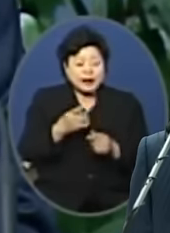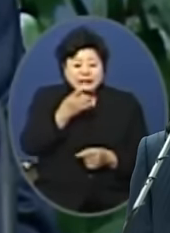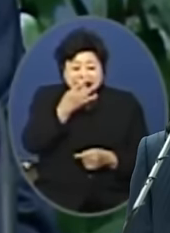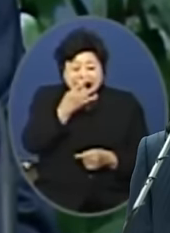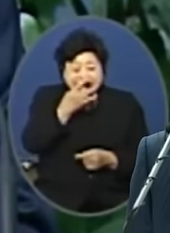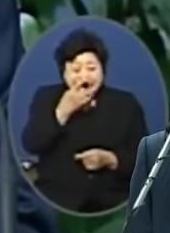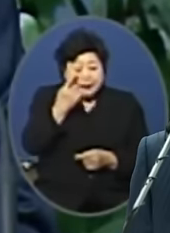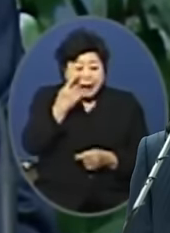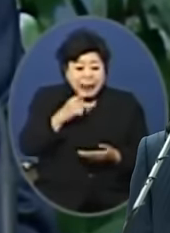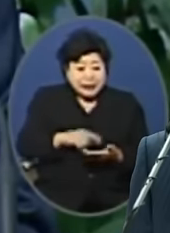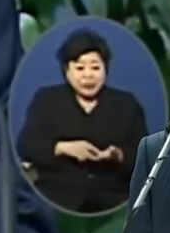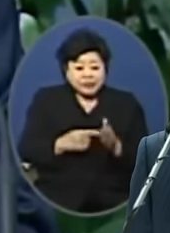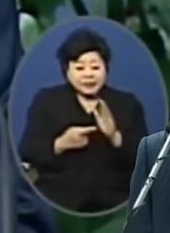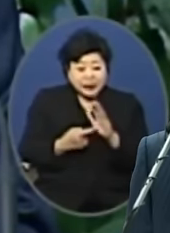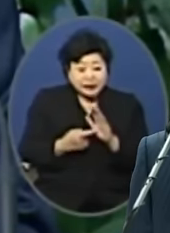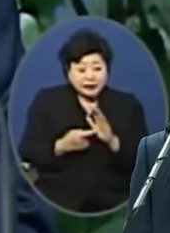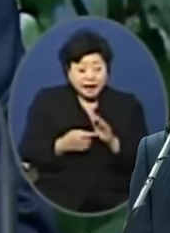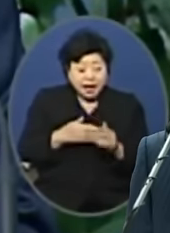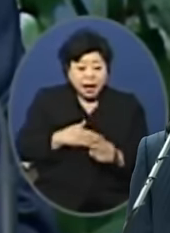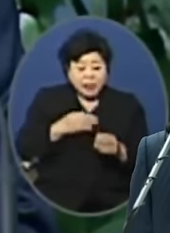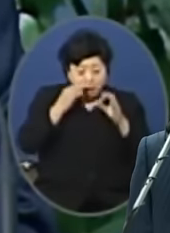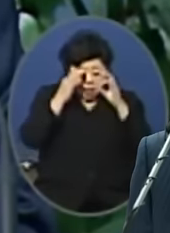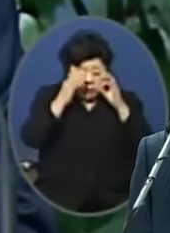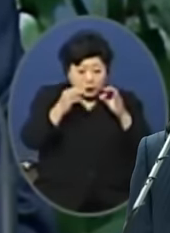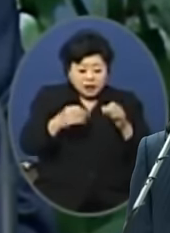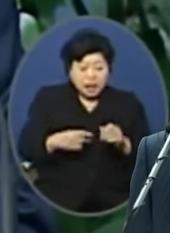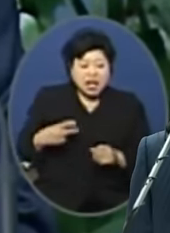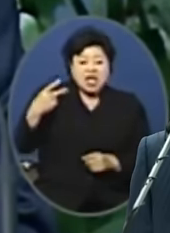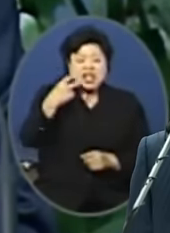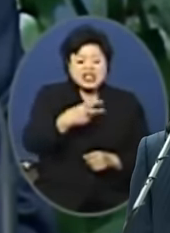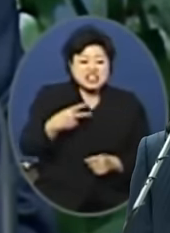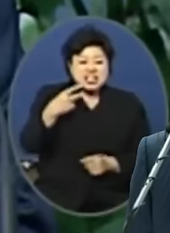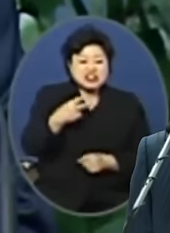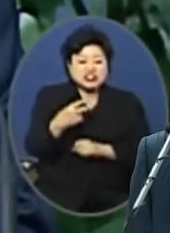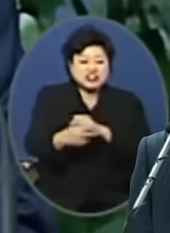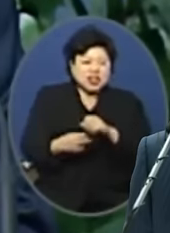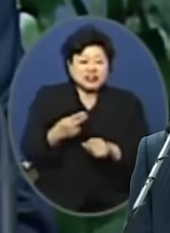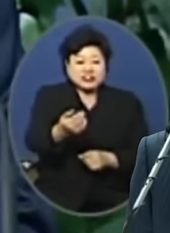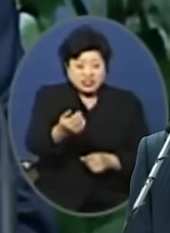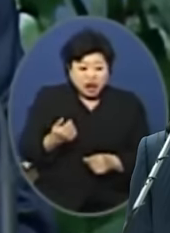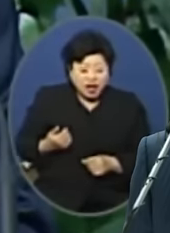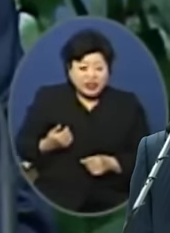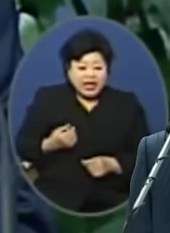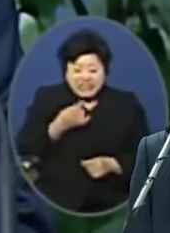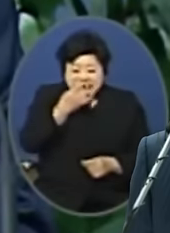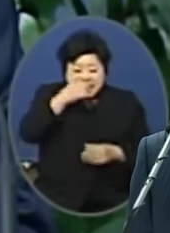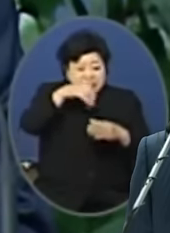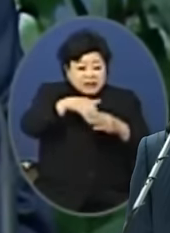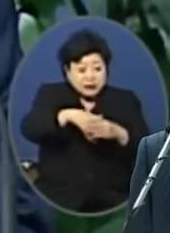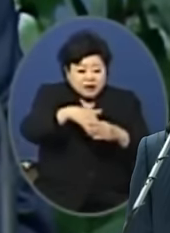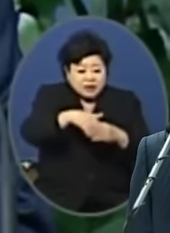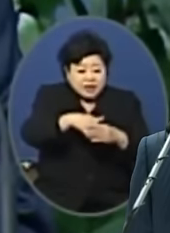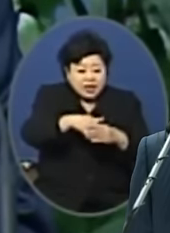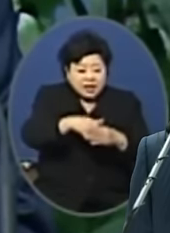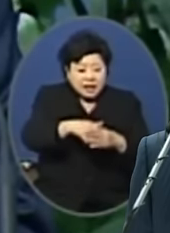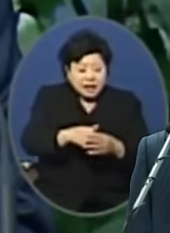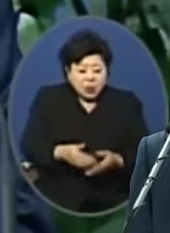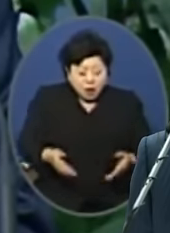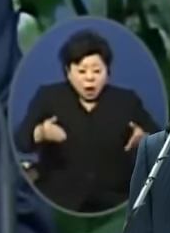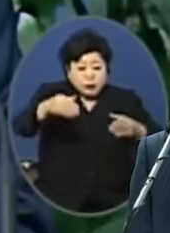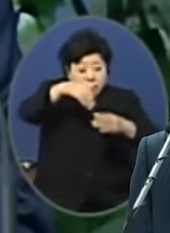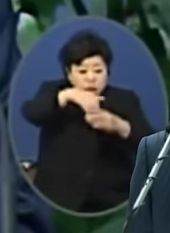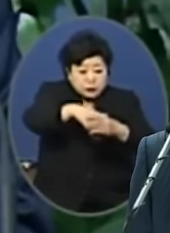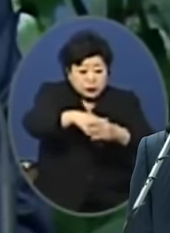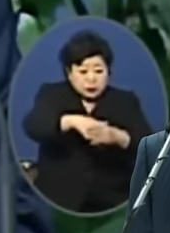씨앗을 알아보니까 2000년 전의 씨앗이었습니다. 그 2000년 전의 씨앗을 화분에 옮겨서